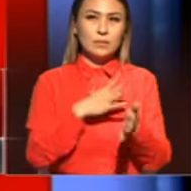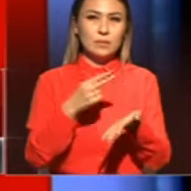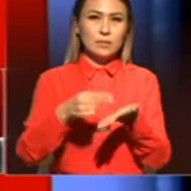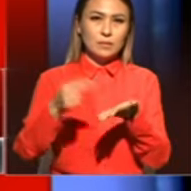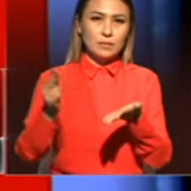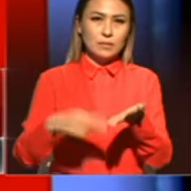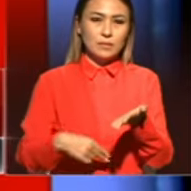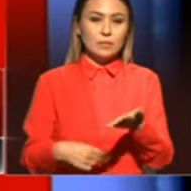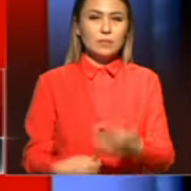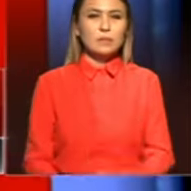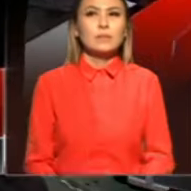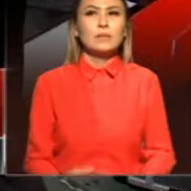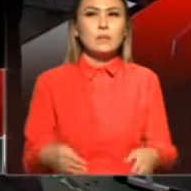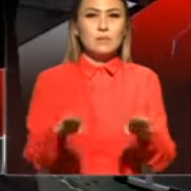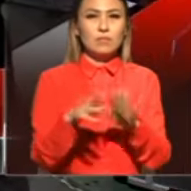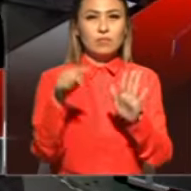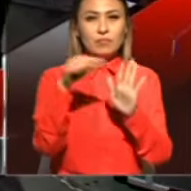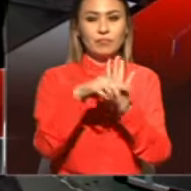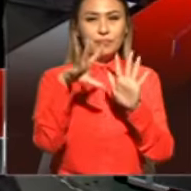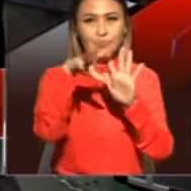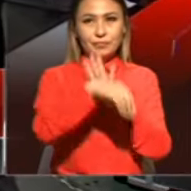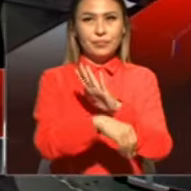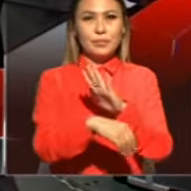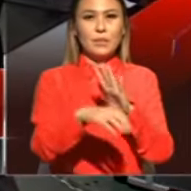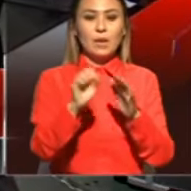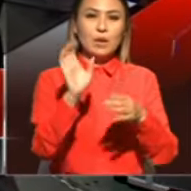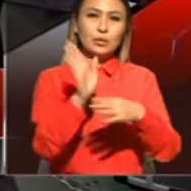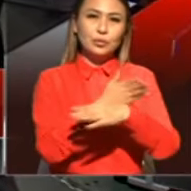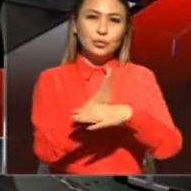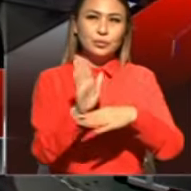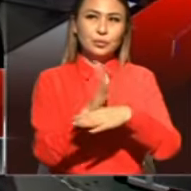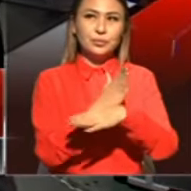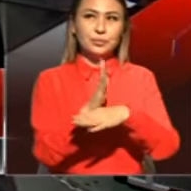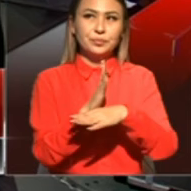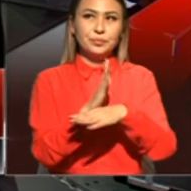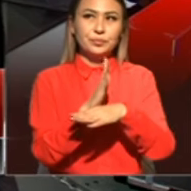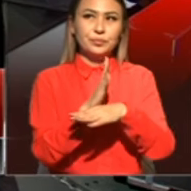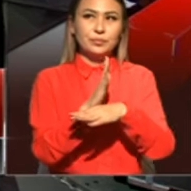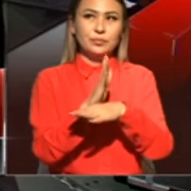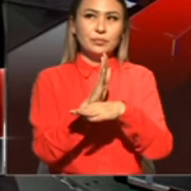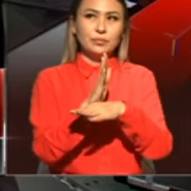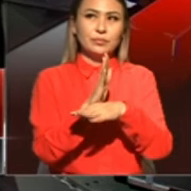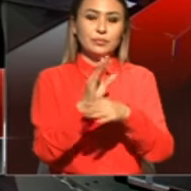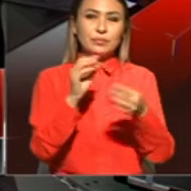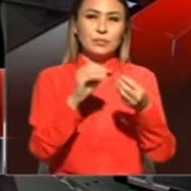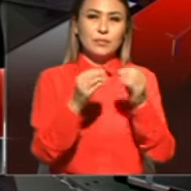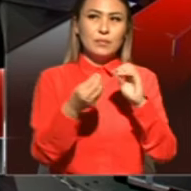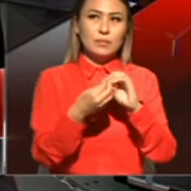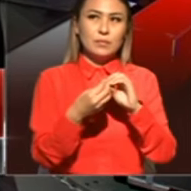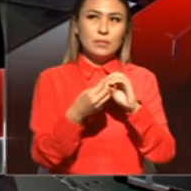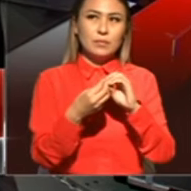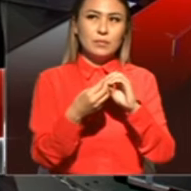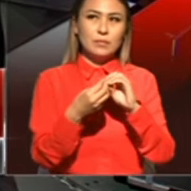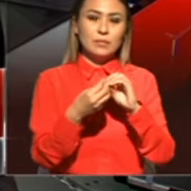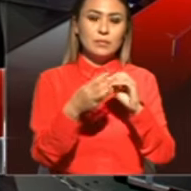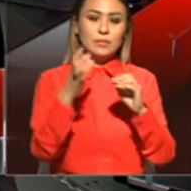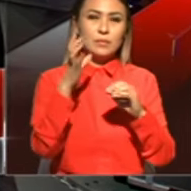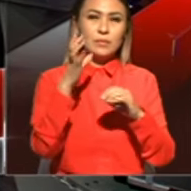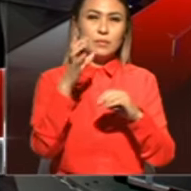ратификацияладық. Осының ішінде кіріп кетеді. Оны жеке бір мәселен, ана